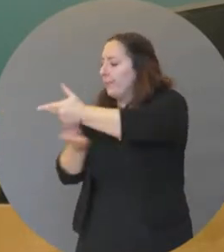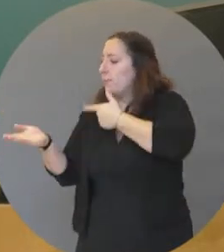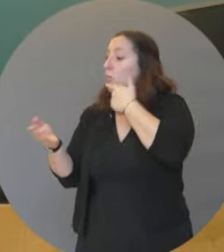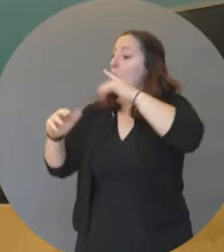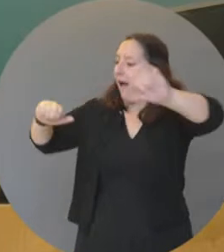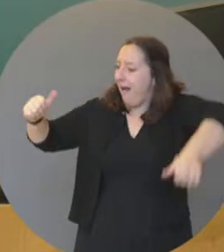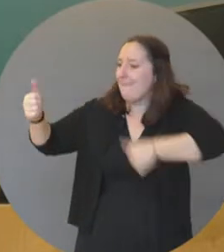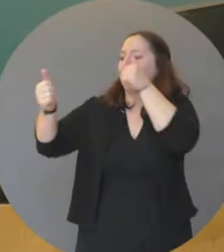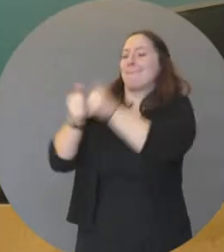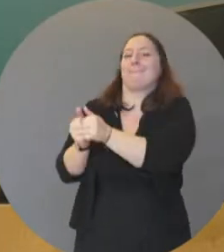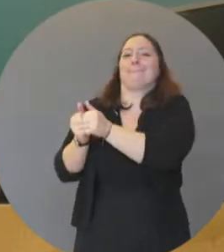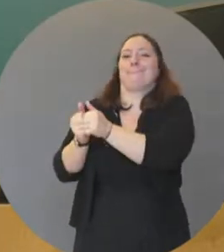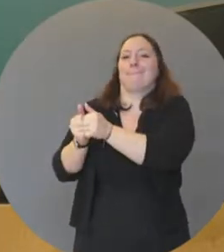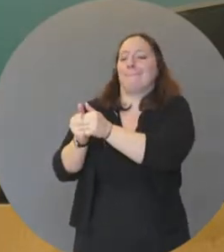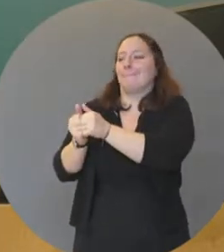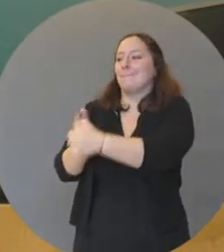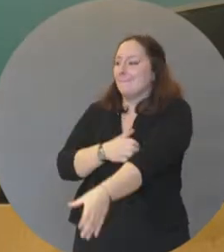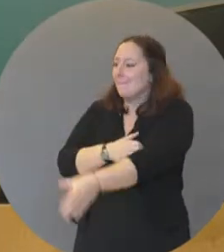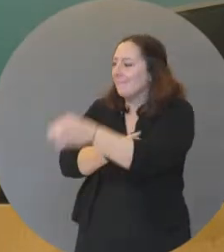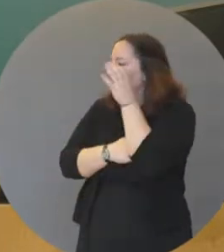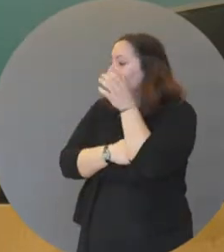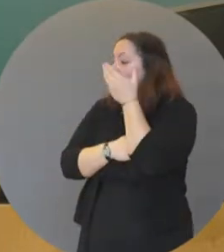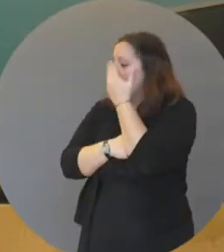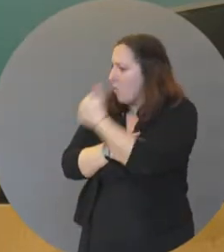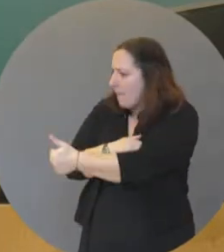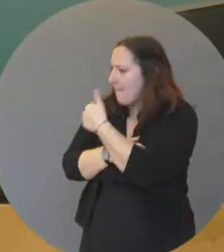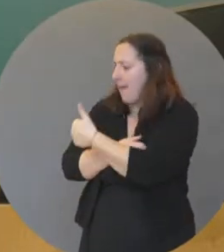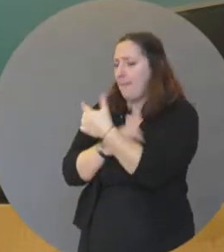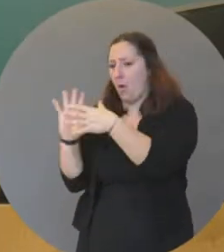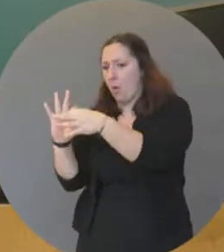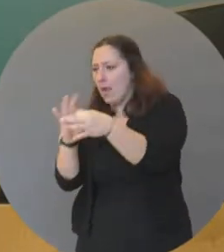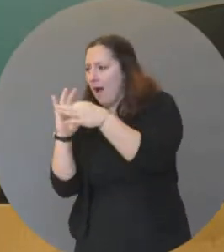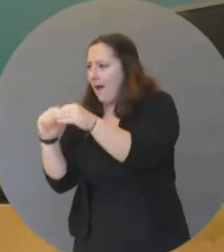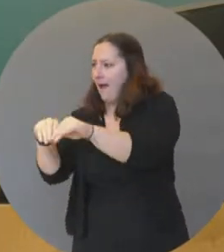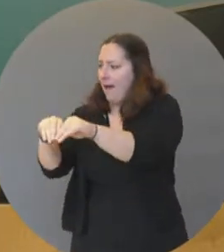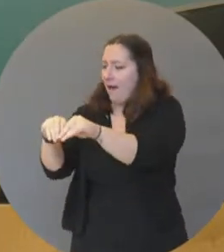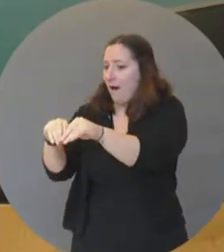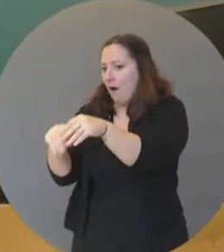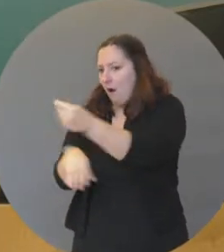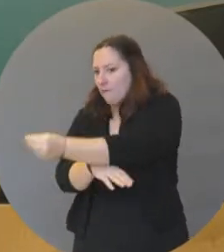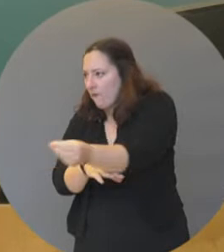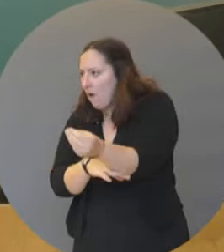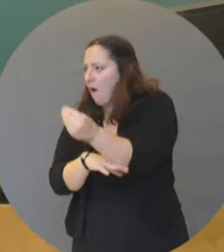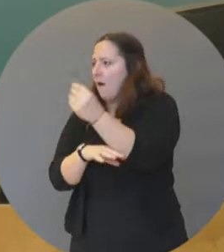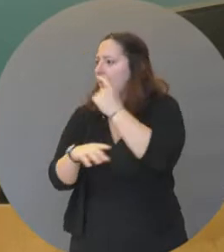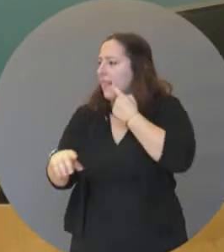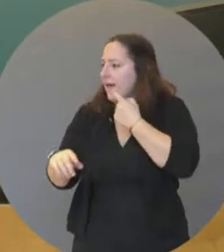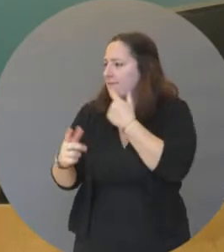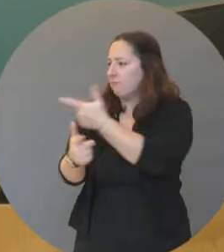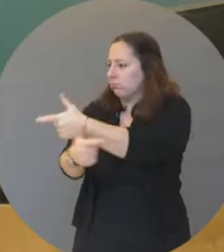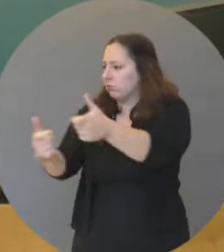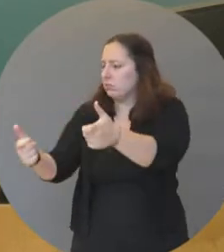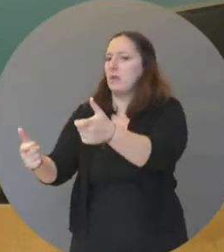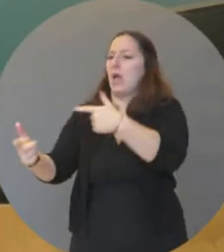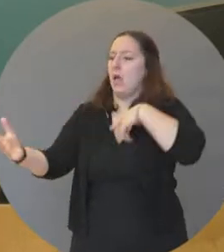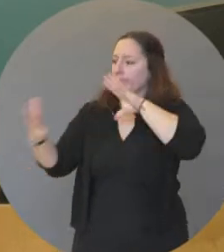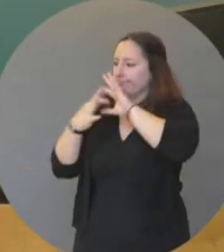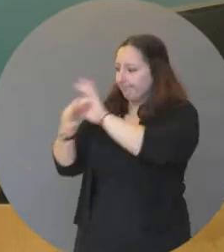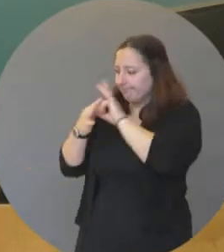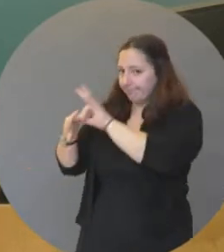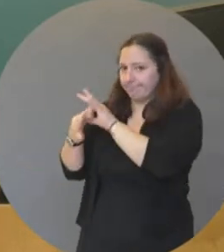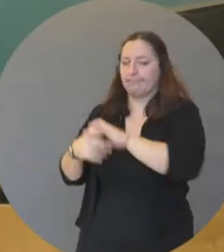et en comptant sur leur lien facilitateur au sein des établissements associés avec